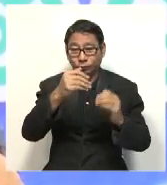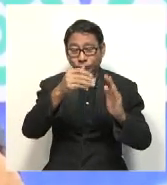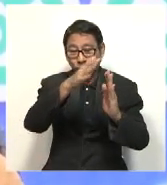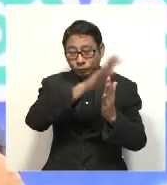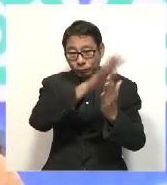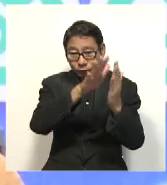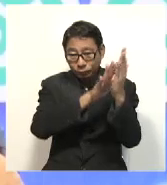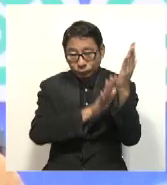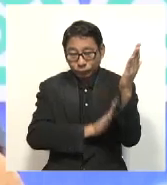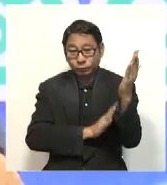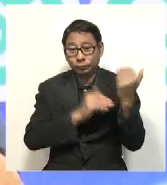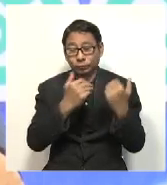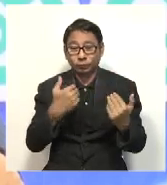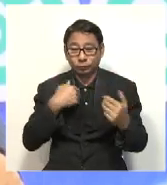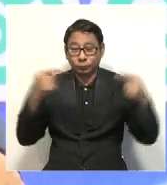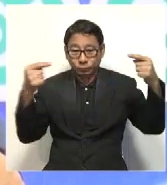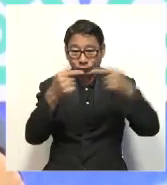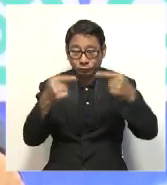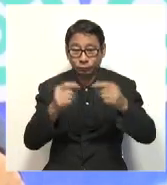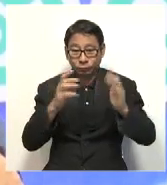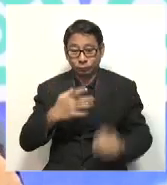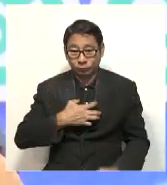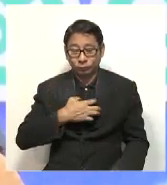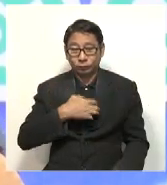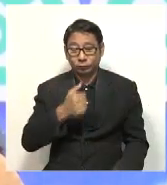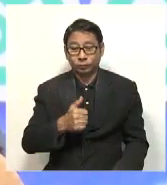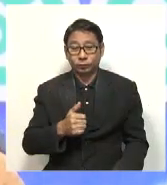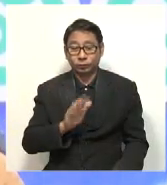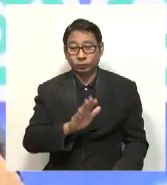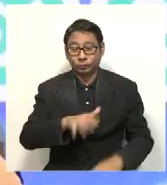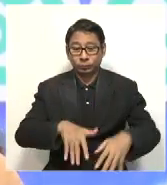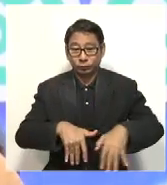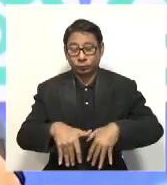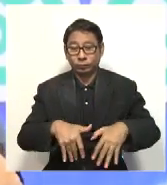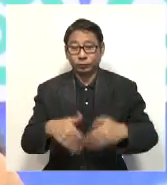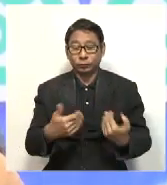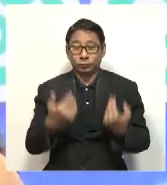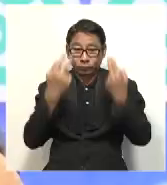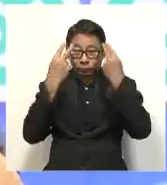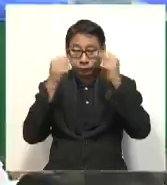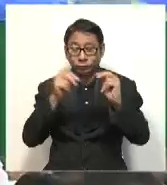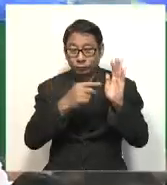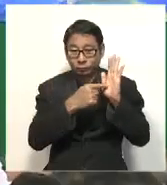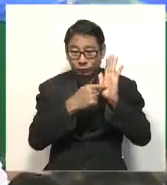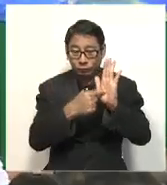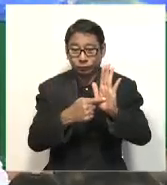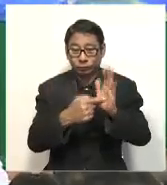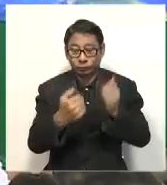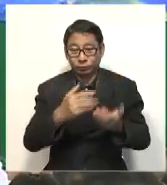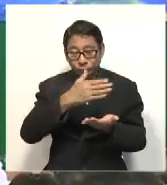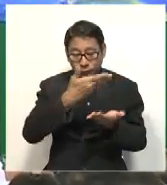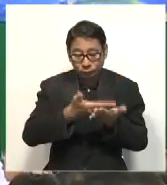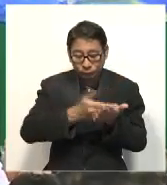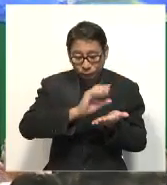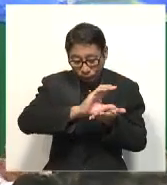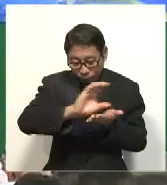างท็อปดาวลงมาให้แต่จะต้องตรงกับความต้องการของประชาชนในพื้นที่ นายกรัฐมนตรีเน้นย้ำนะคะว่าการจัดสรรงบ